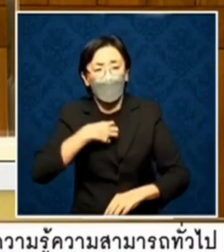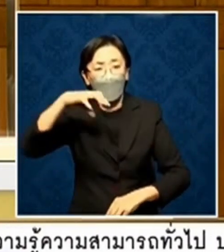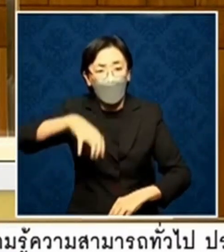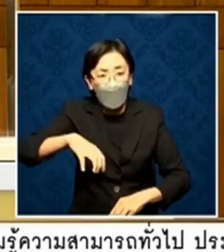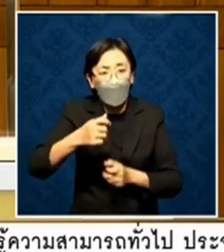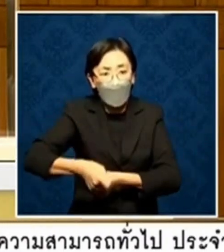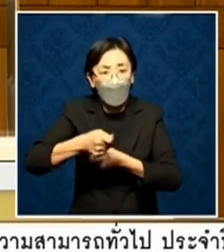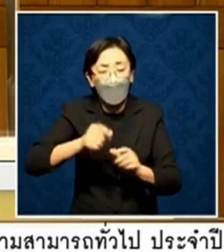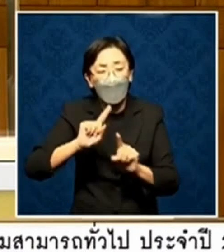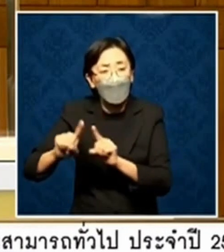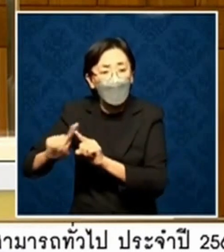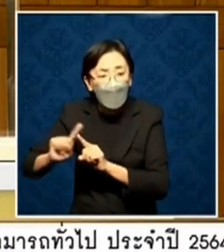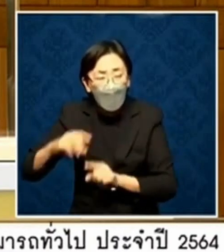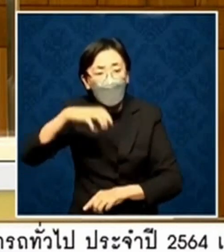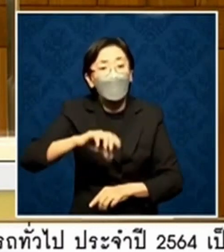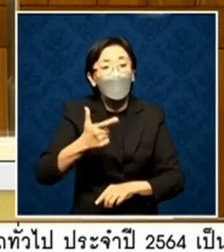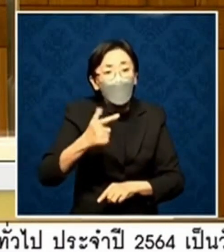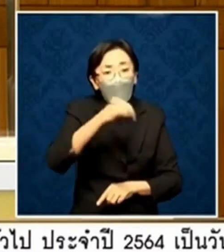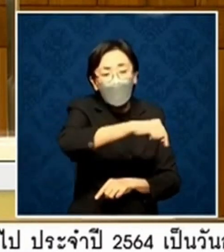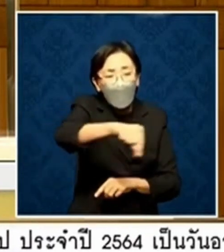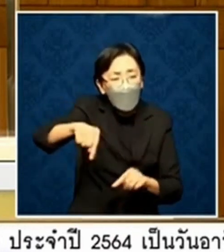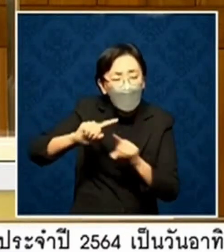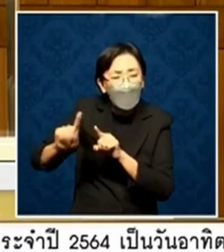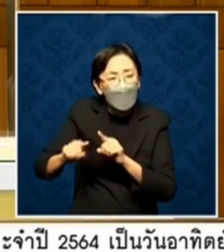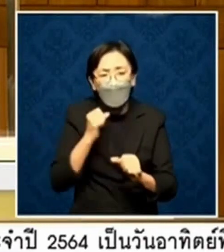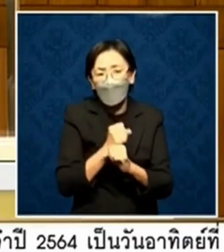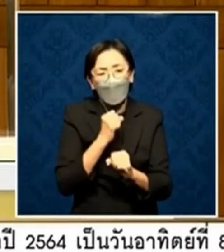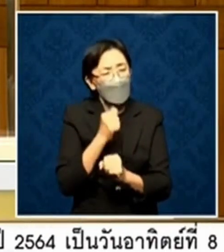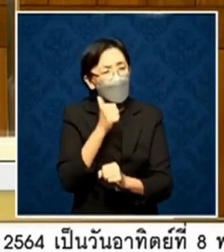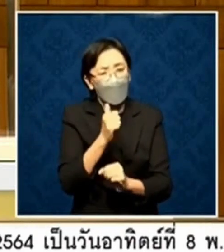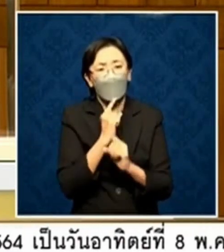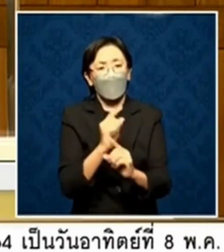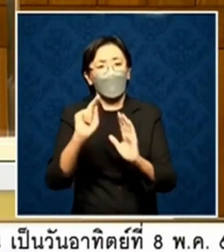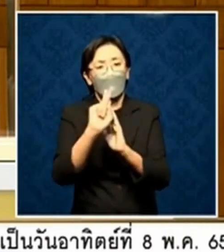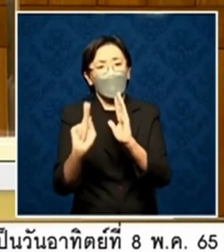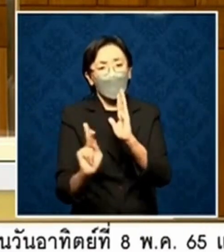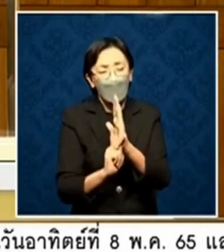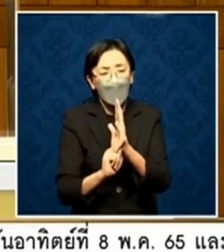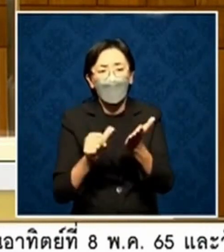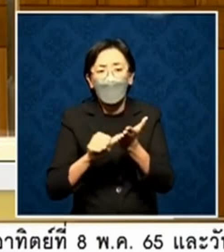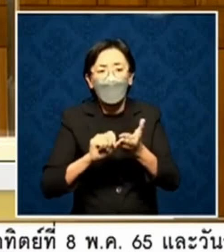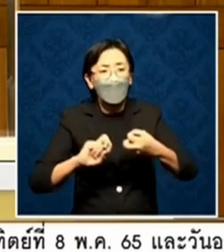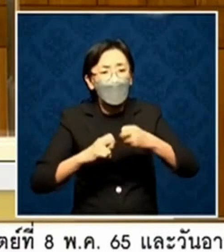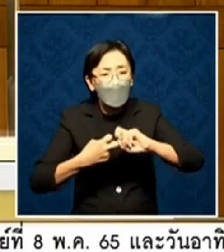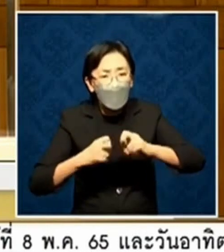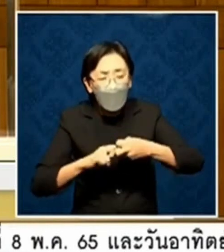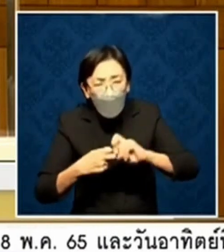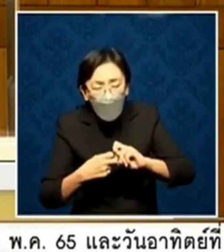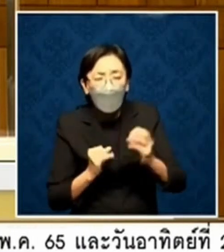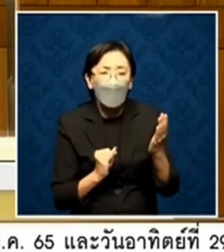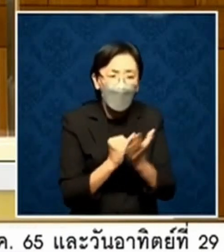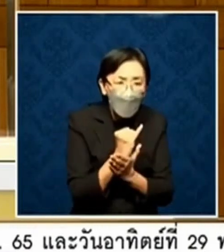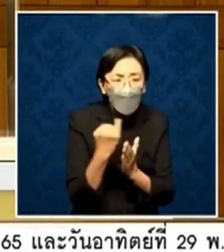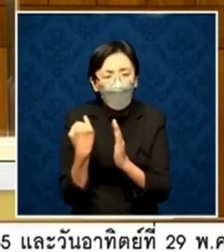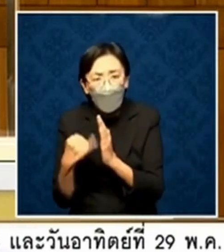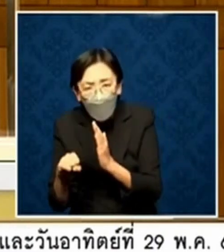กประเภทจะเหมืองทองกี่เหมืองก็ไปทำให้อยู่ในกรอบของกฎหมายแก้ไขปัญหามันมีทั้งผิดทั้งถูกก็